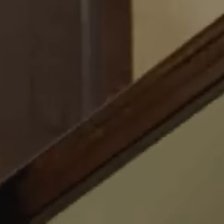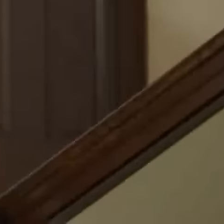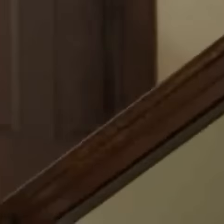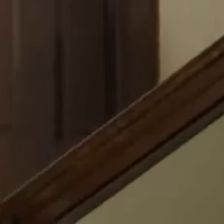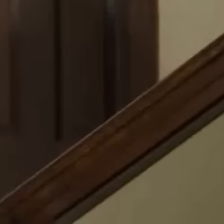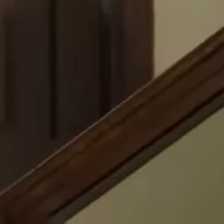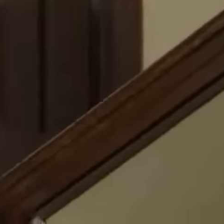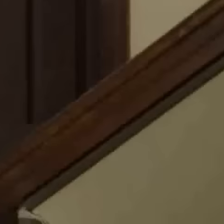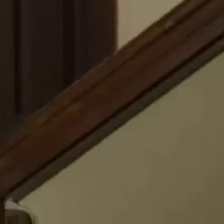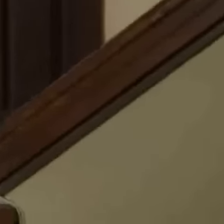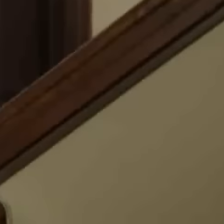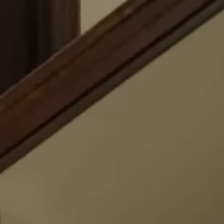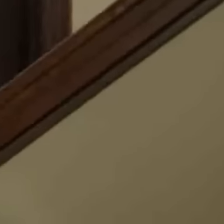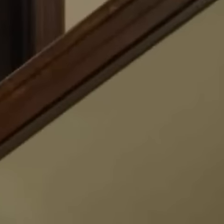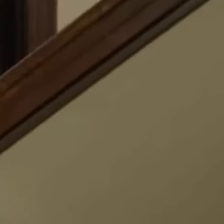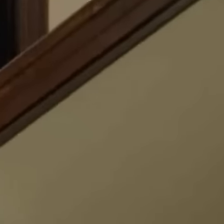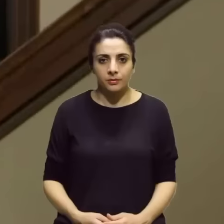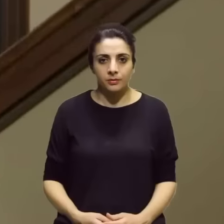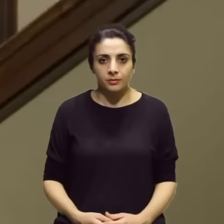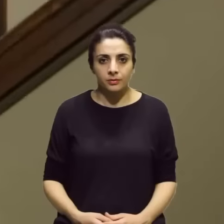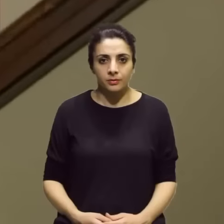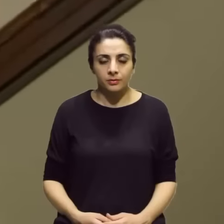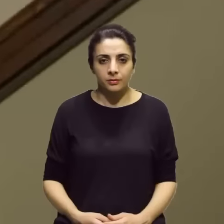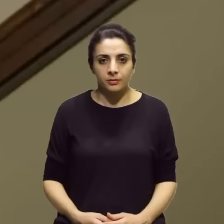Mazhar alt kattan çıkıp tuvaletin kapısını açmaya çalıştı.